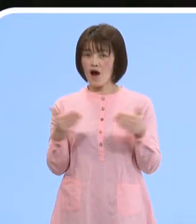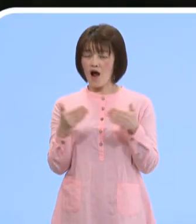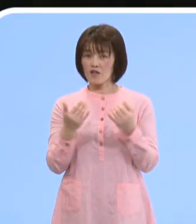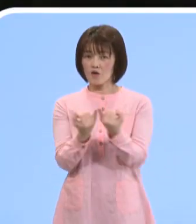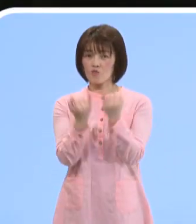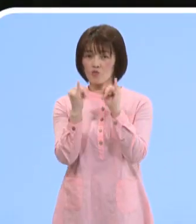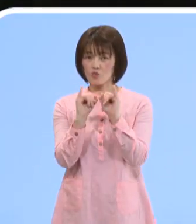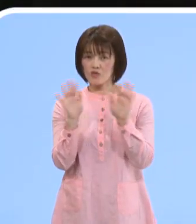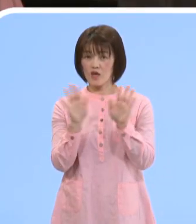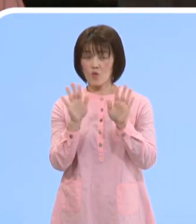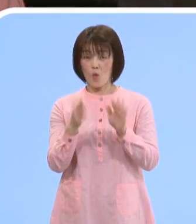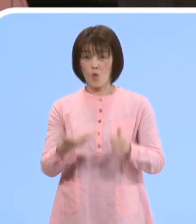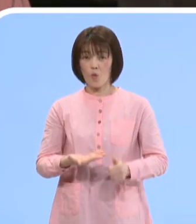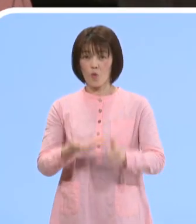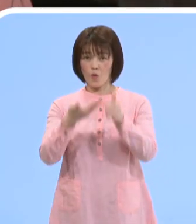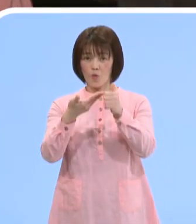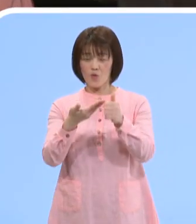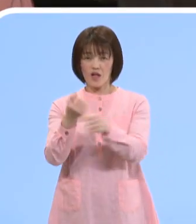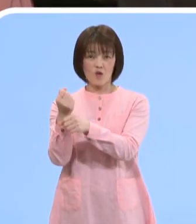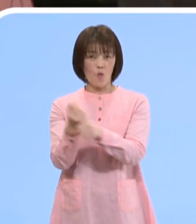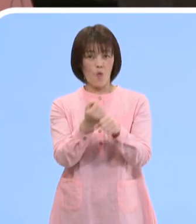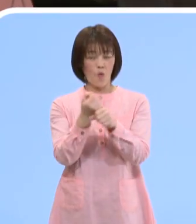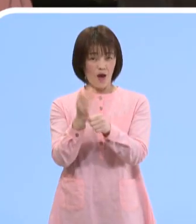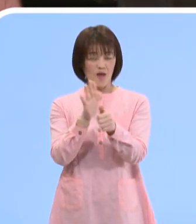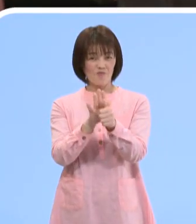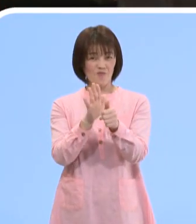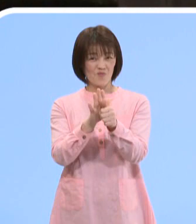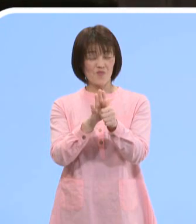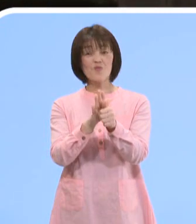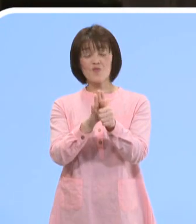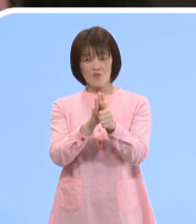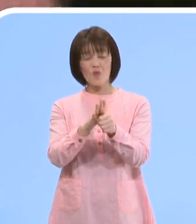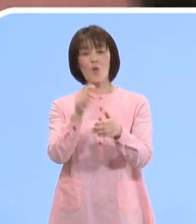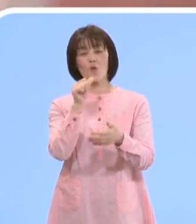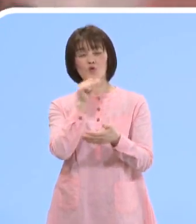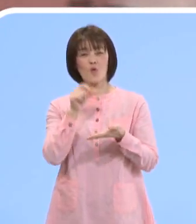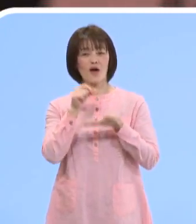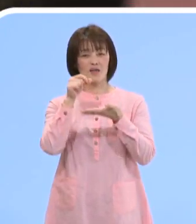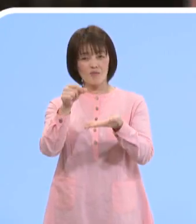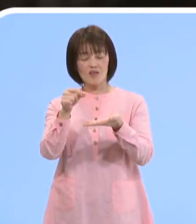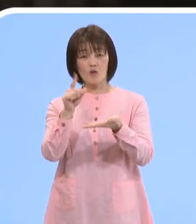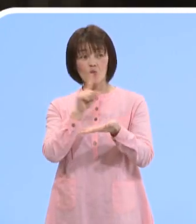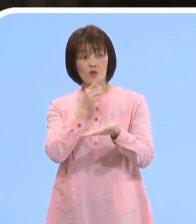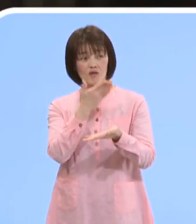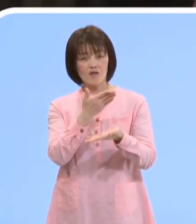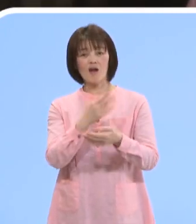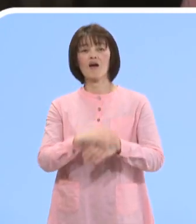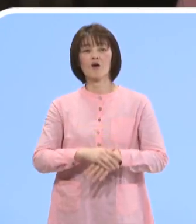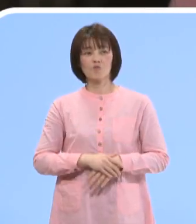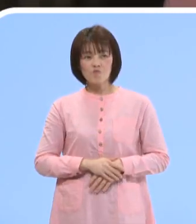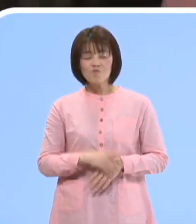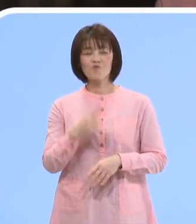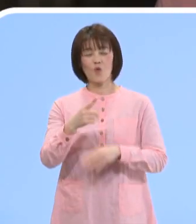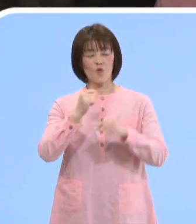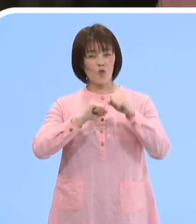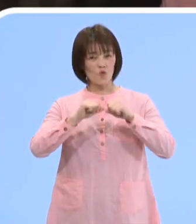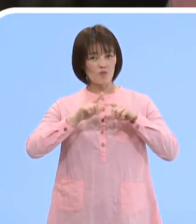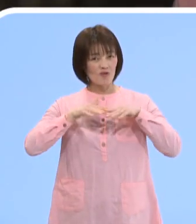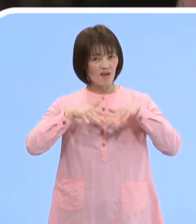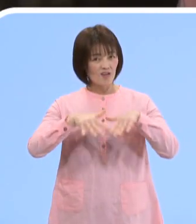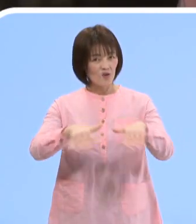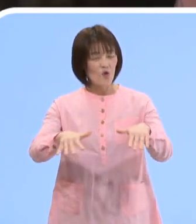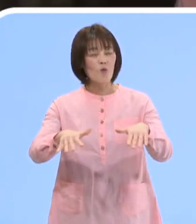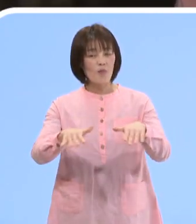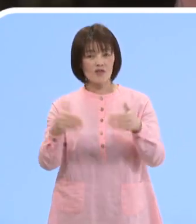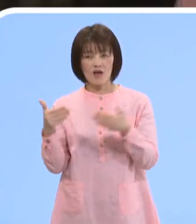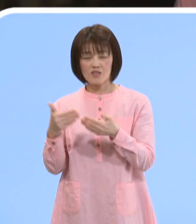働く女性の子育てを応援する取り組みを見てきたけど、赤坂さんどうでした？ いやね、こういう取り組みがどんどん広がっていって、こう仕事